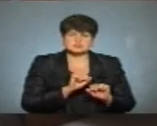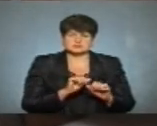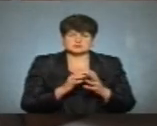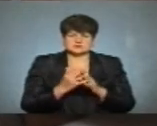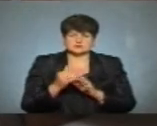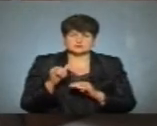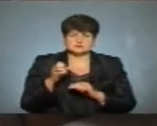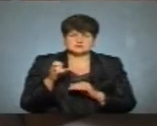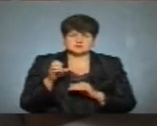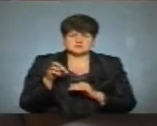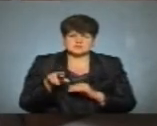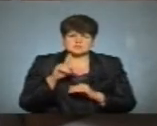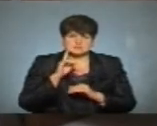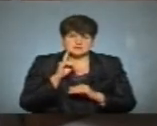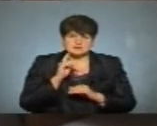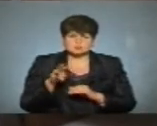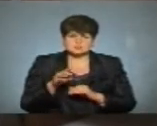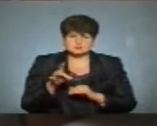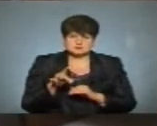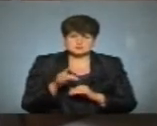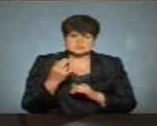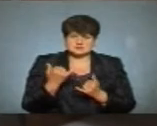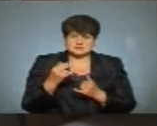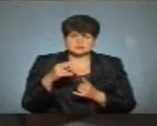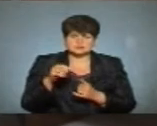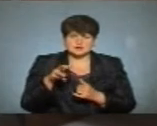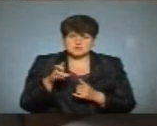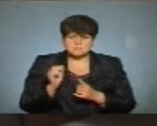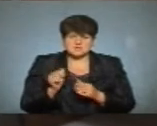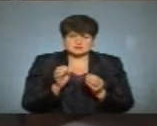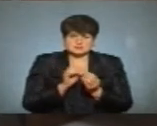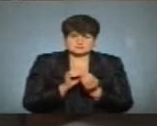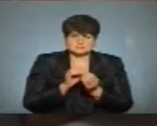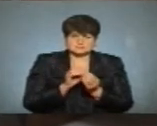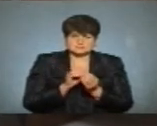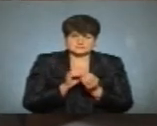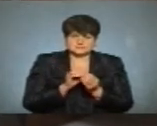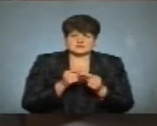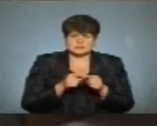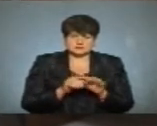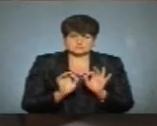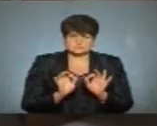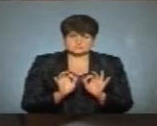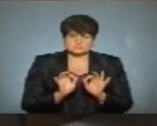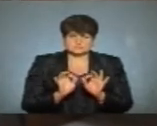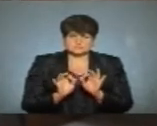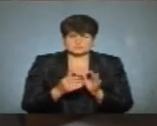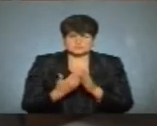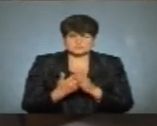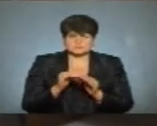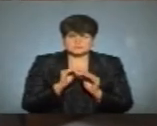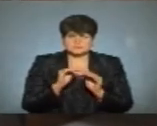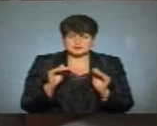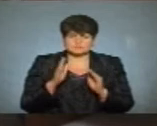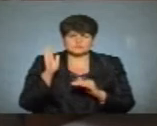село Устя-Зелене Монастирського району. Наразі дамба не розмивається, залишається технічно справною. Орієнтовний рівень води